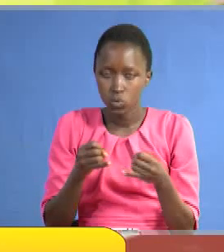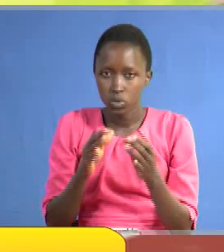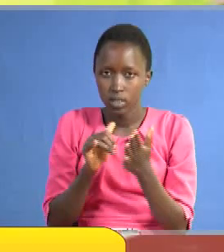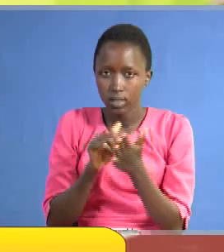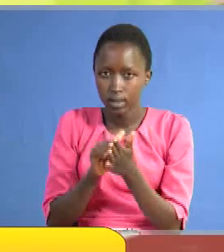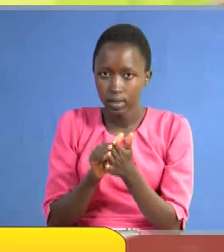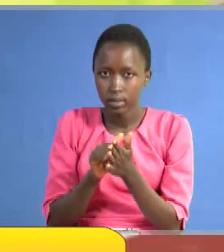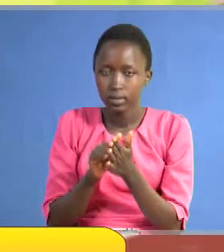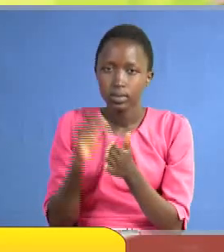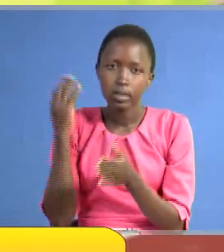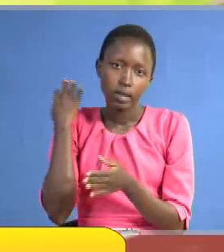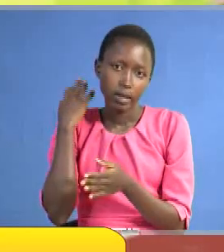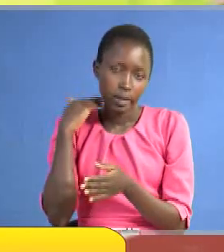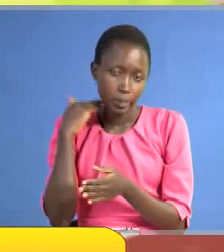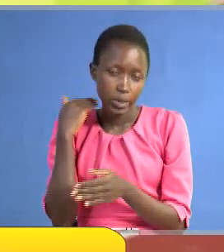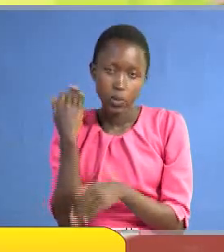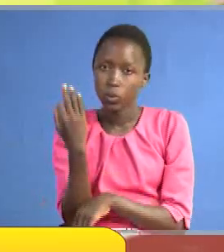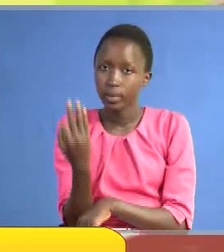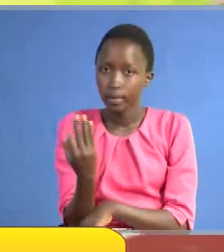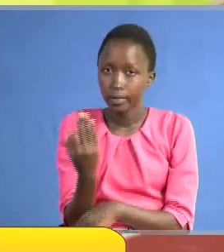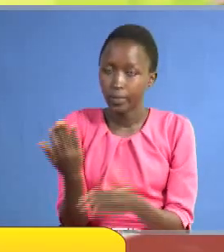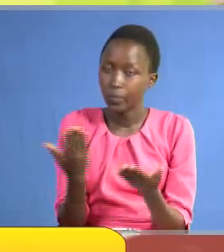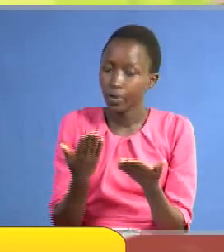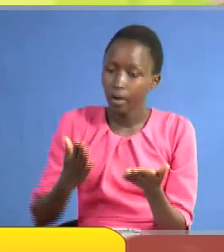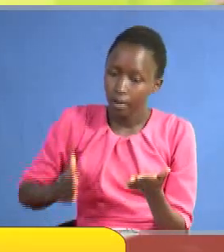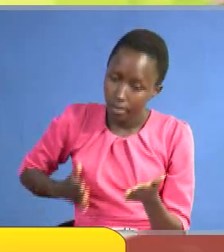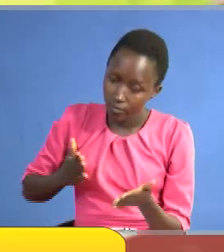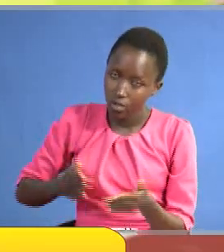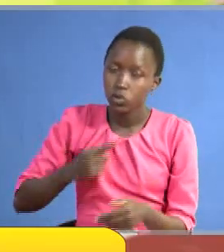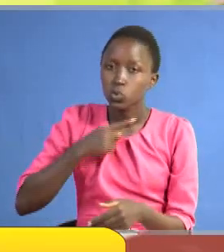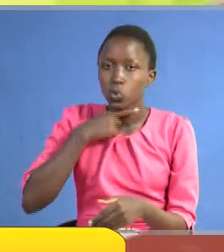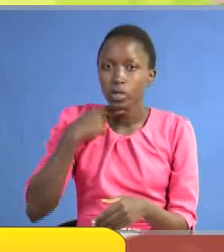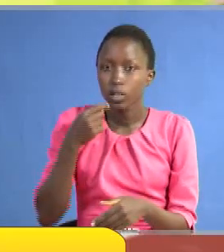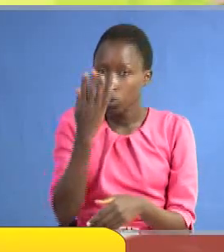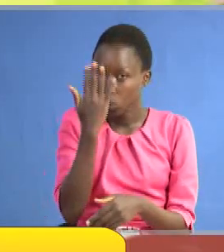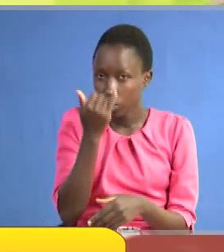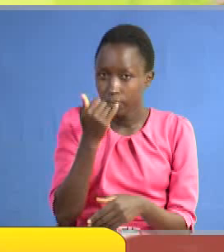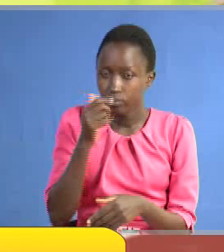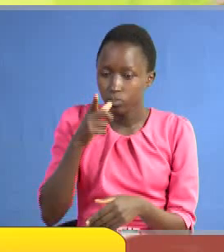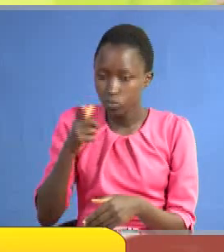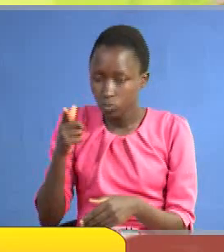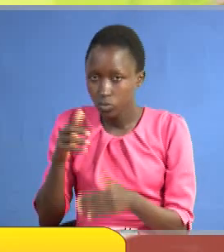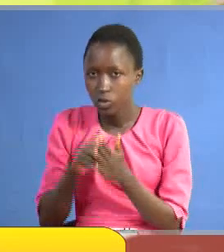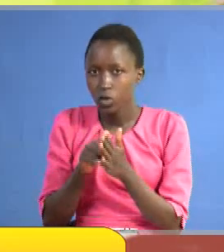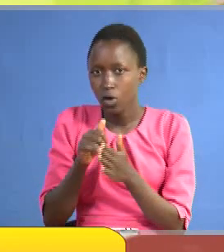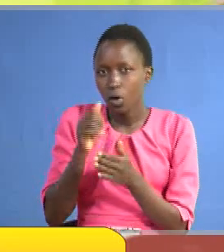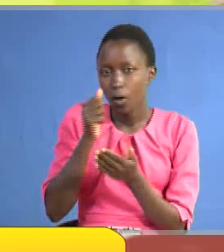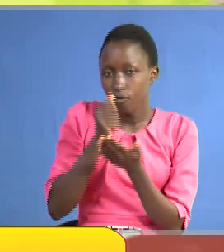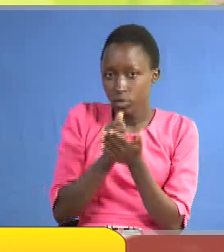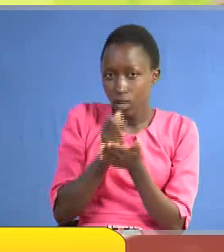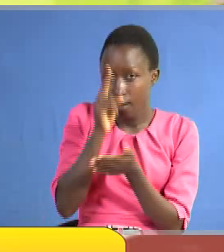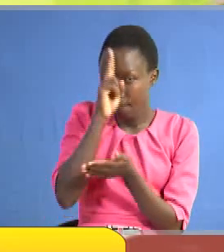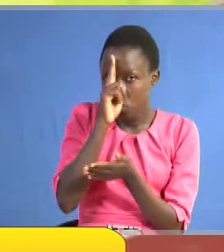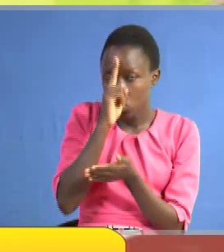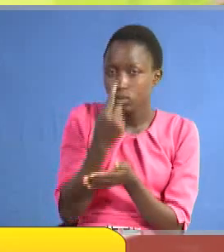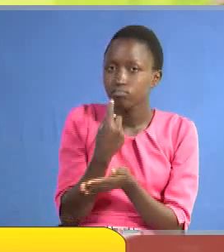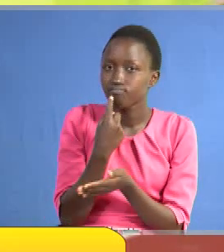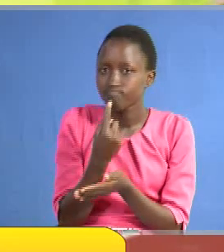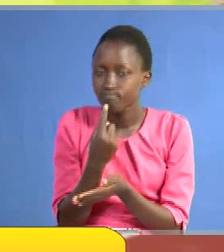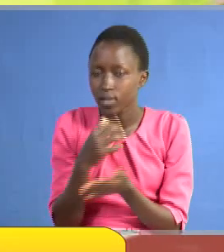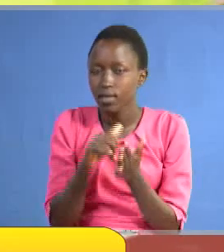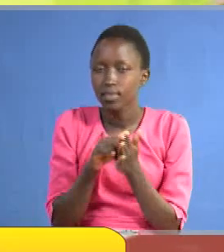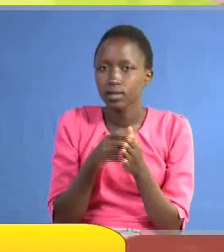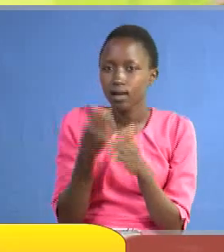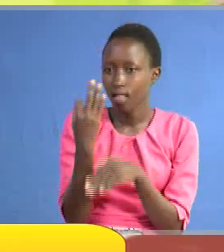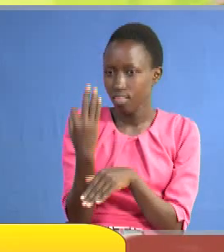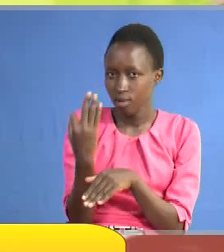Likuwa. Majambazi watatu katika eneo la Naivasha wameuawa kwa kupigwa risasi na maafisa wa polisi. Polisi wamesema kuwa watatu